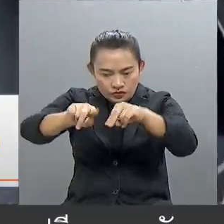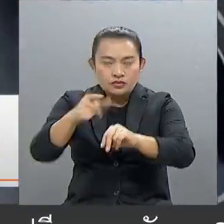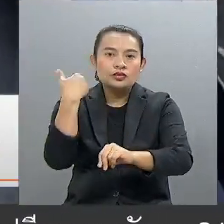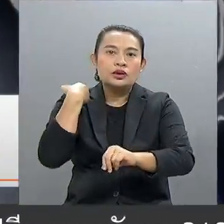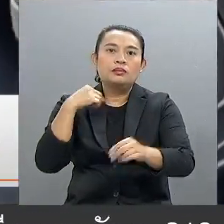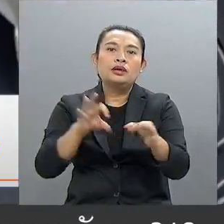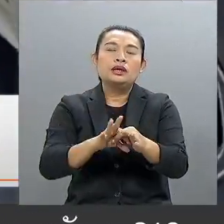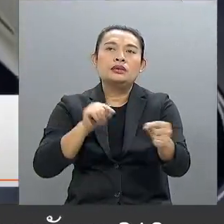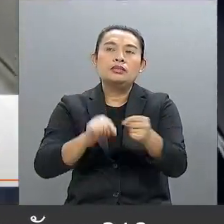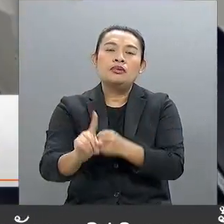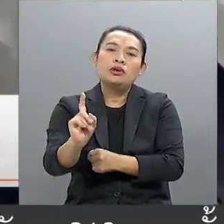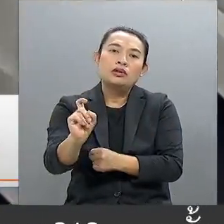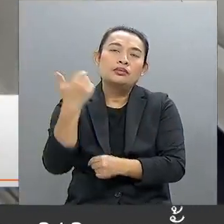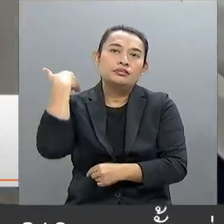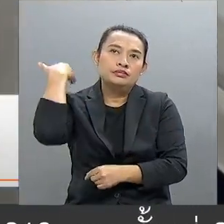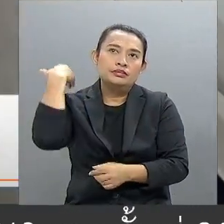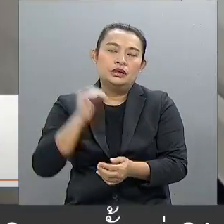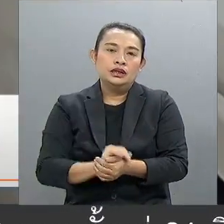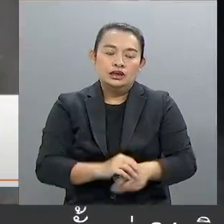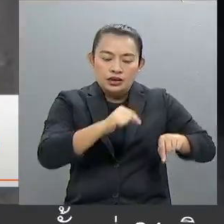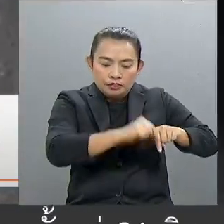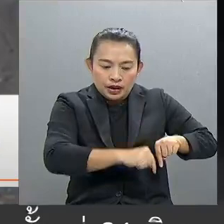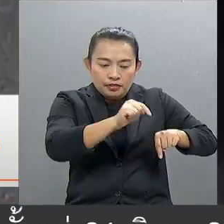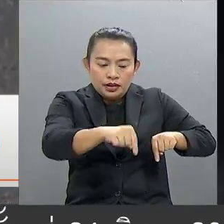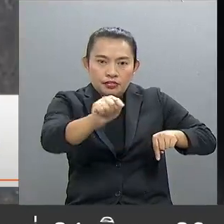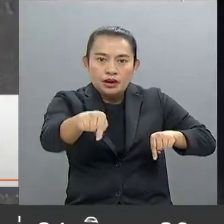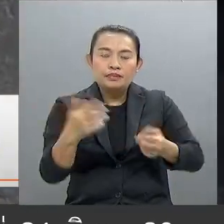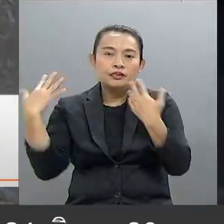ก็เลยต้องประสานเจ้าหน้าที่ให้มาดูแลเพื่อไม่ให้เกิดปัญหาซ้ำน